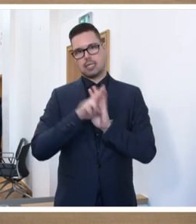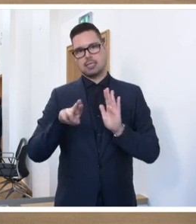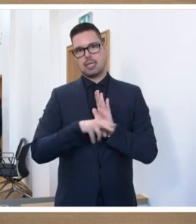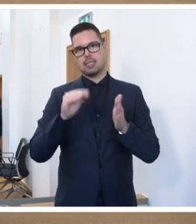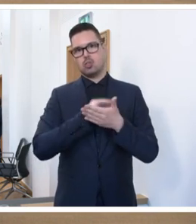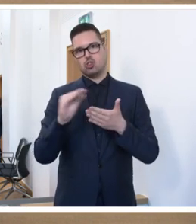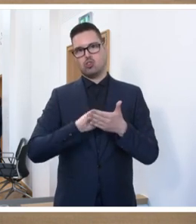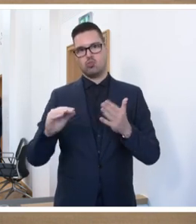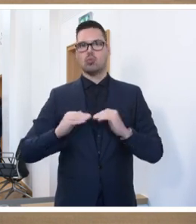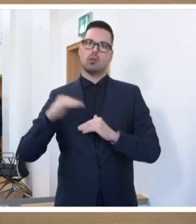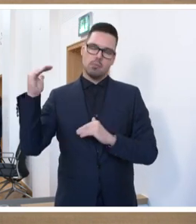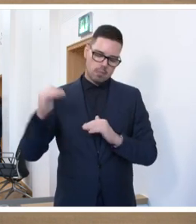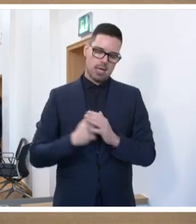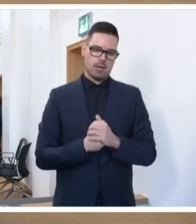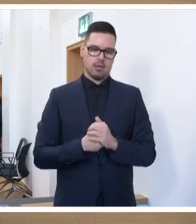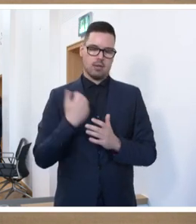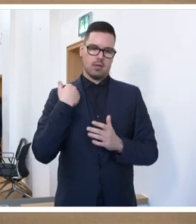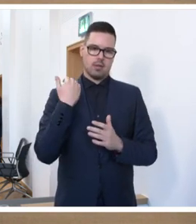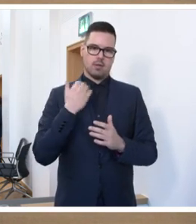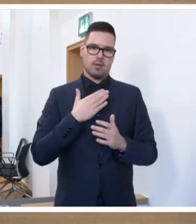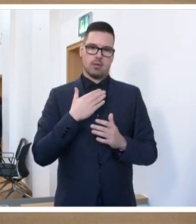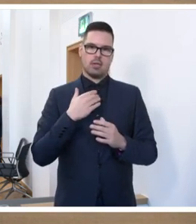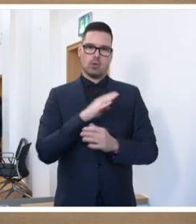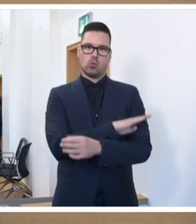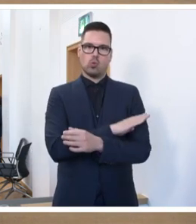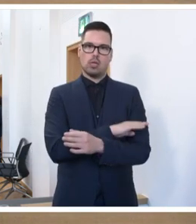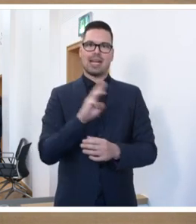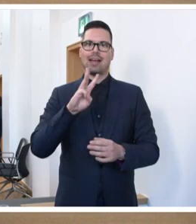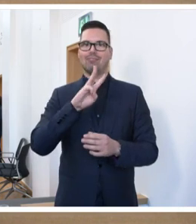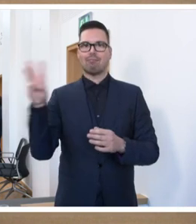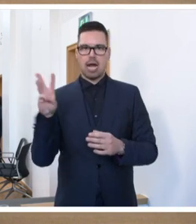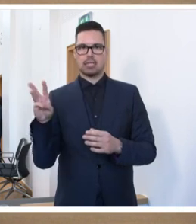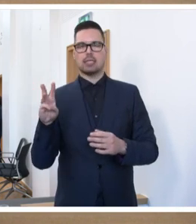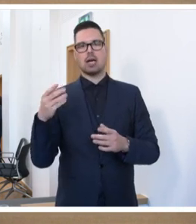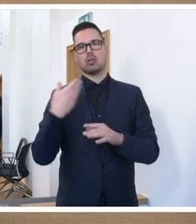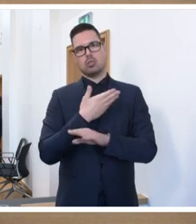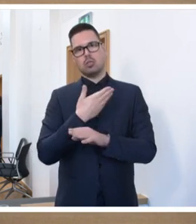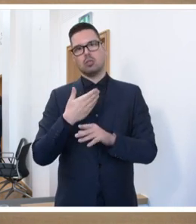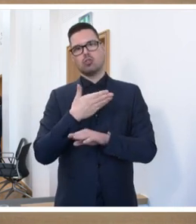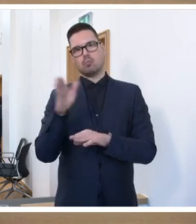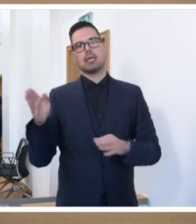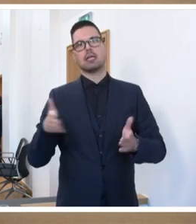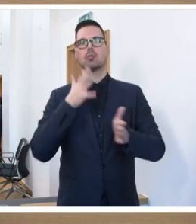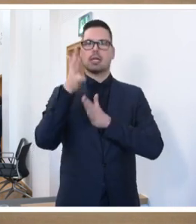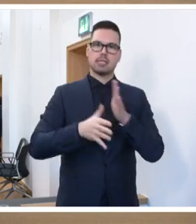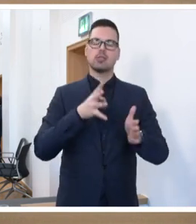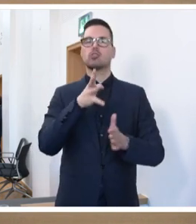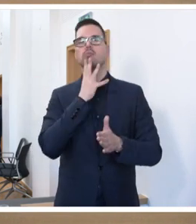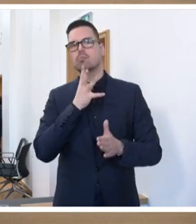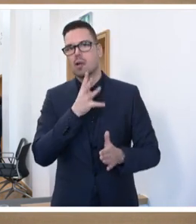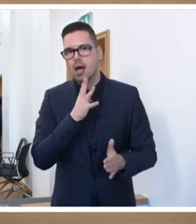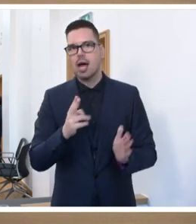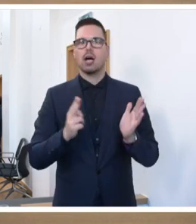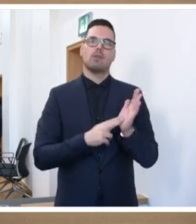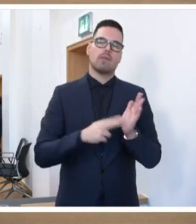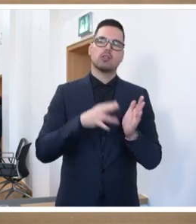eine größere Rolle legen. Mein Kollege Frank Wagner wird gleich auf das Thema verpflichtendes Gesellschaftsjahr, auf das Thema Sprache und den Wert der Sprache